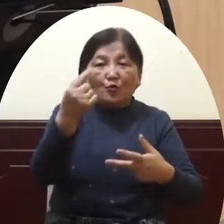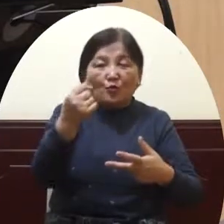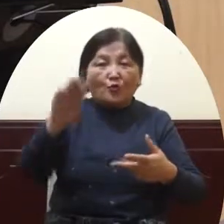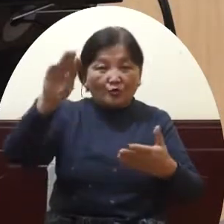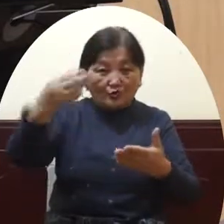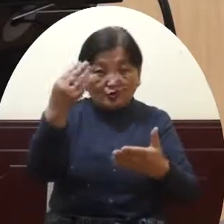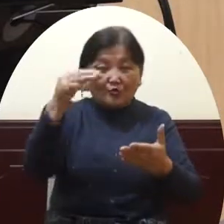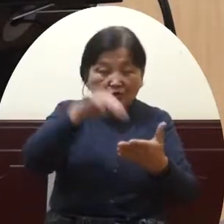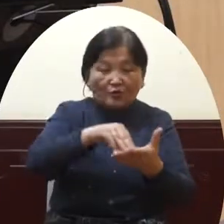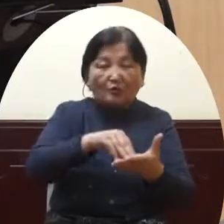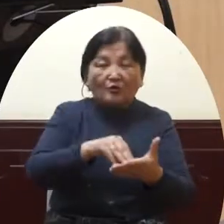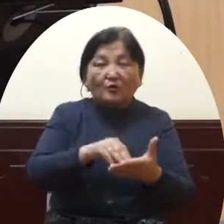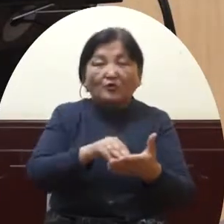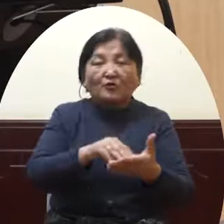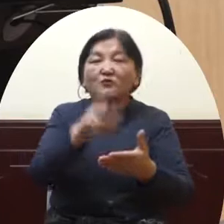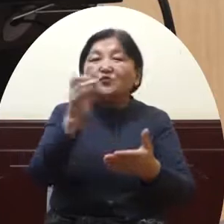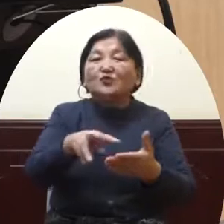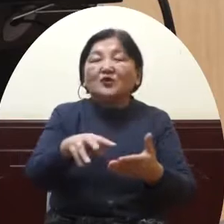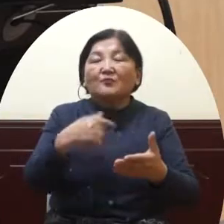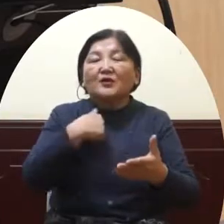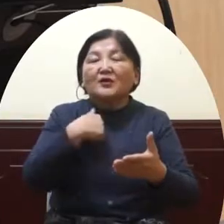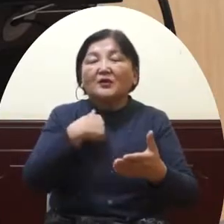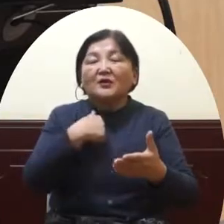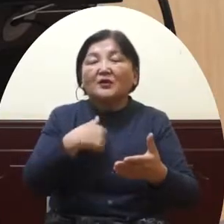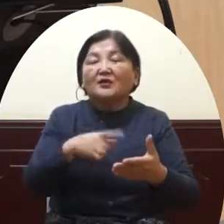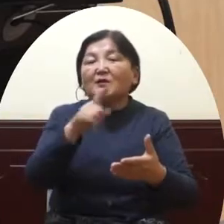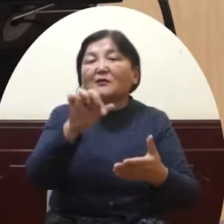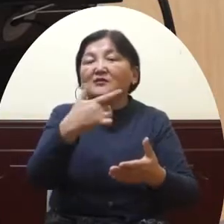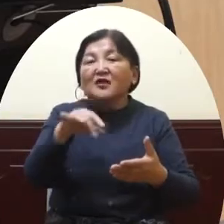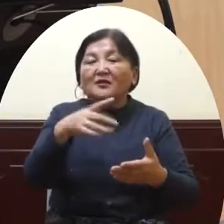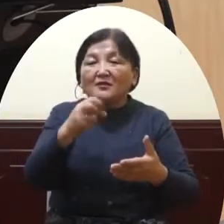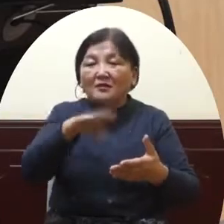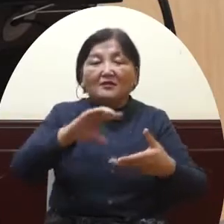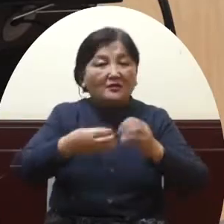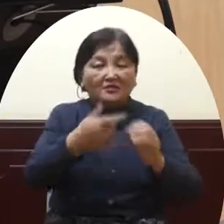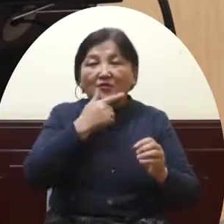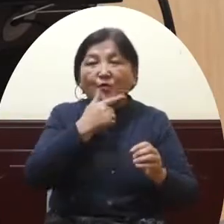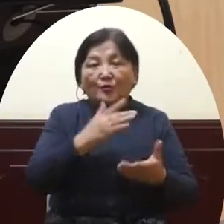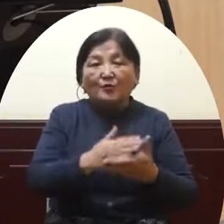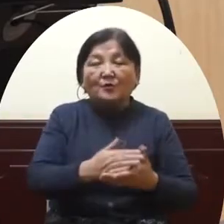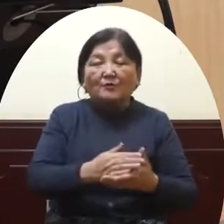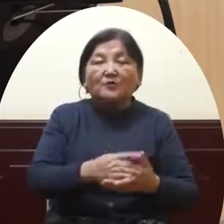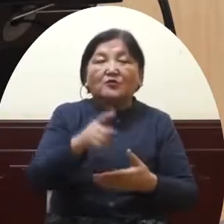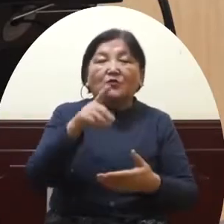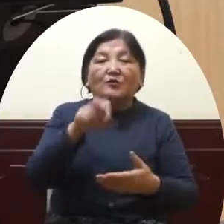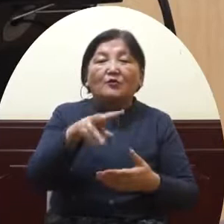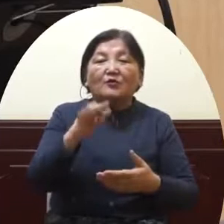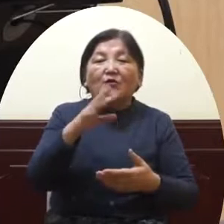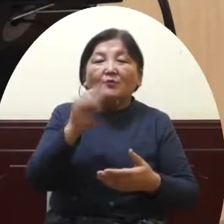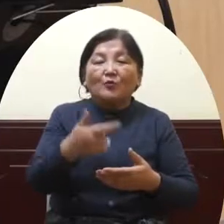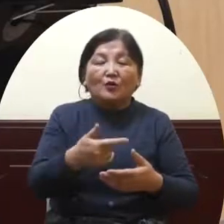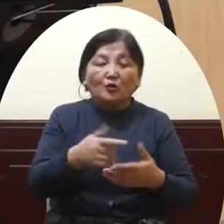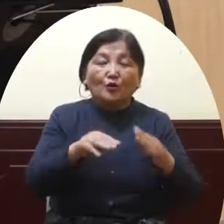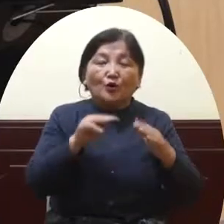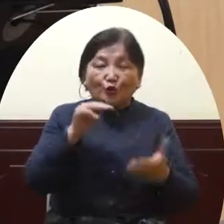төрийг бид нэр хязгаарлах чадахгүй. Тэгэхээр энэ гурван шалтгааны улмаас бид нэр яалтчихгүй сонгуулийн хожимог тогтолцоог хэрэглэх ийм хэрэгцээ үүсэж